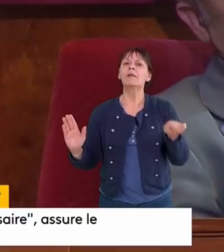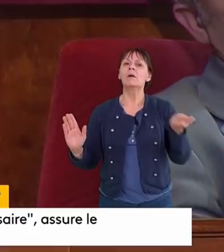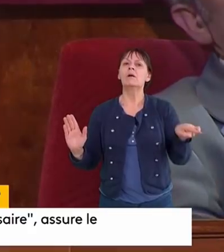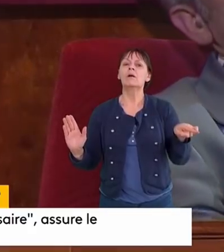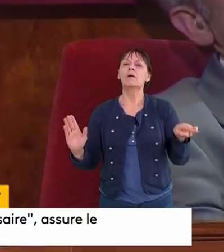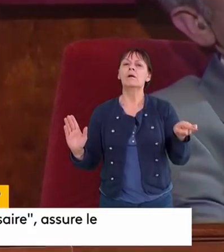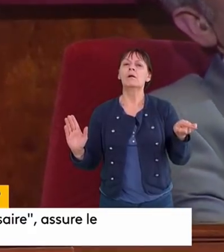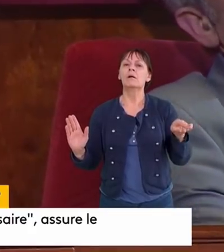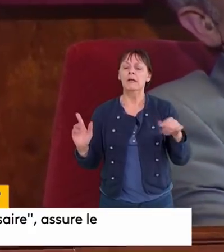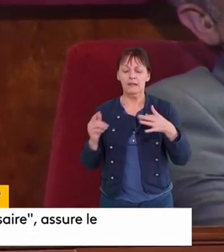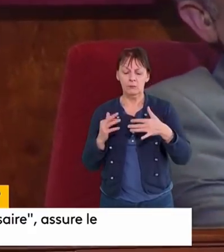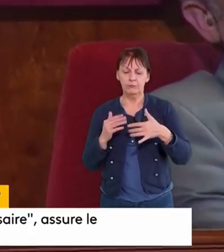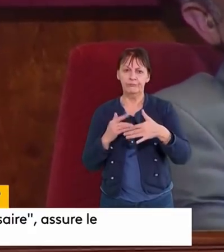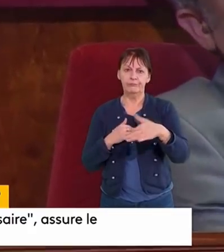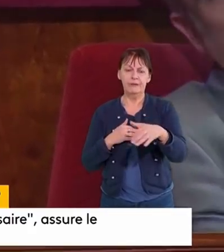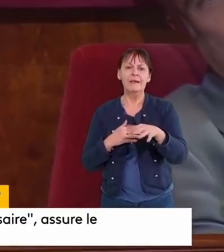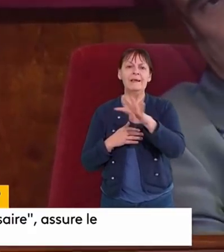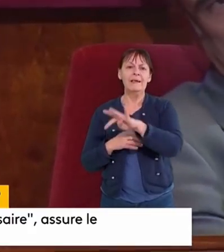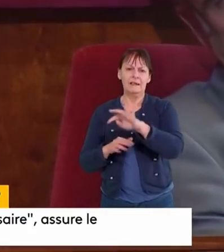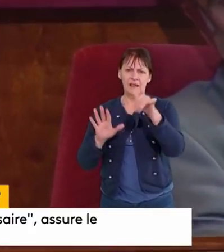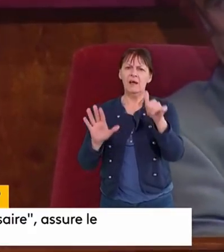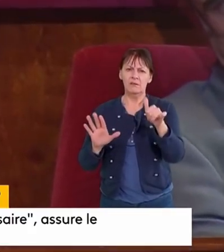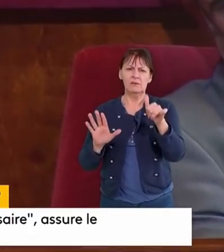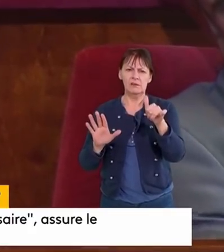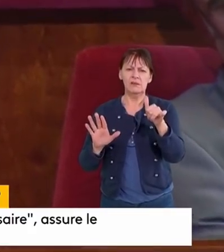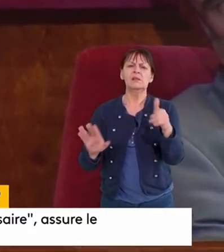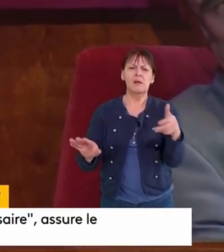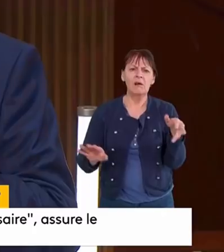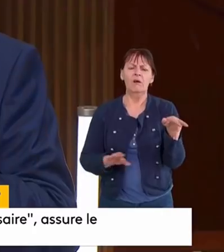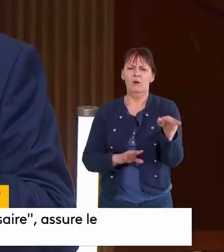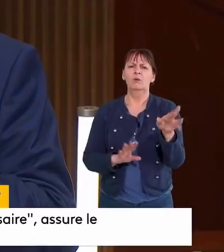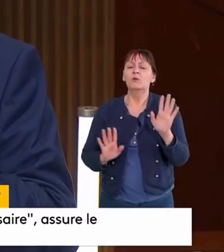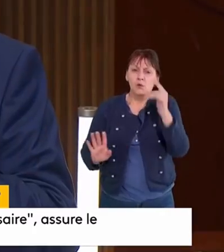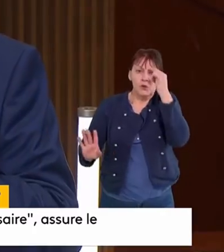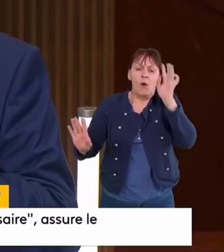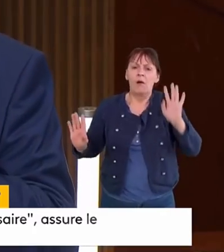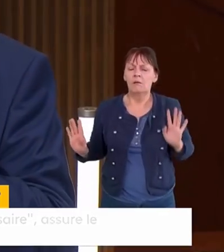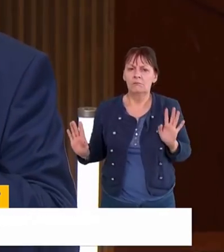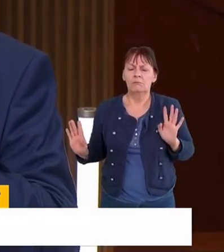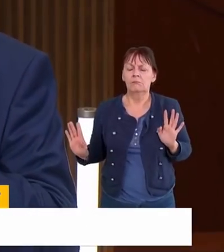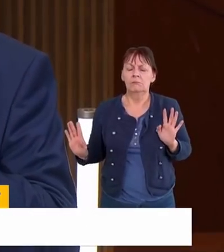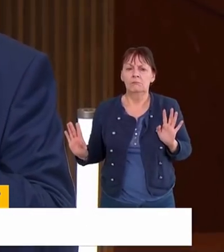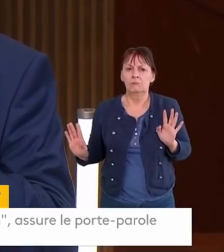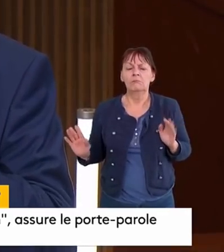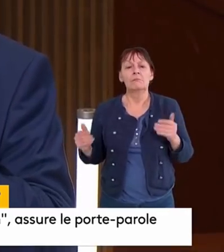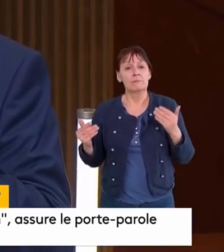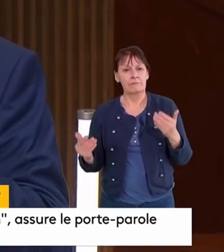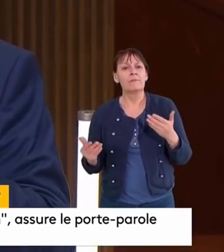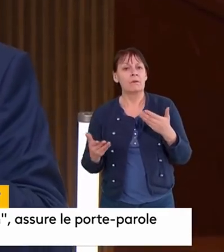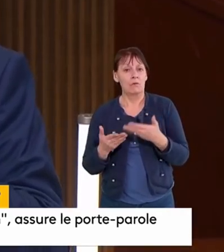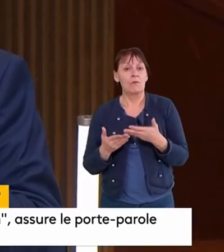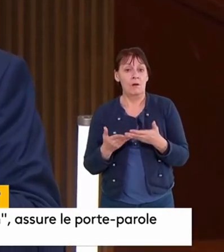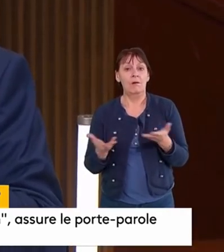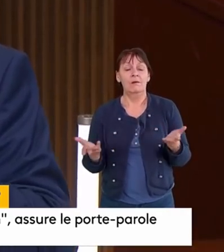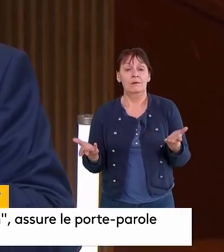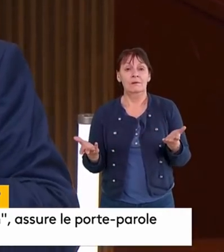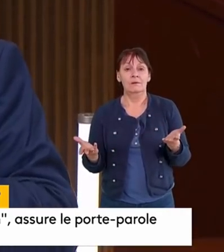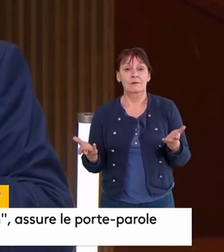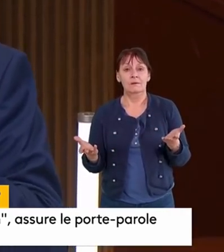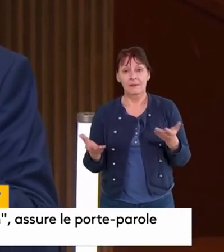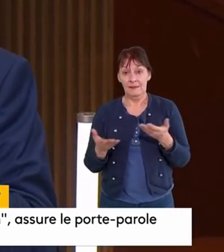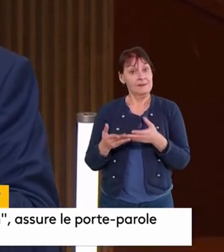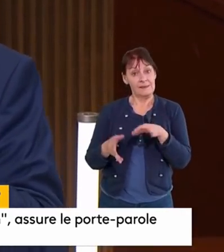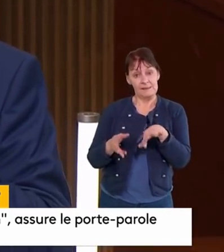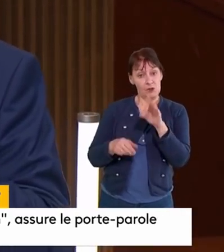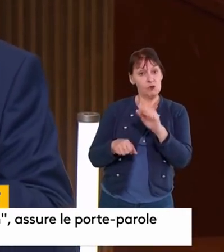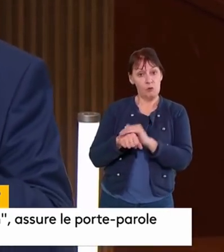en 1946, je crois. Et donc, on voit à travers ces choix-là, justement, des choix